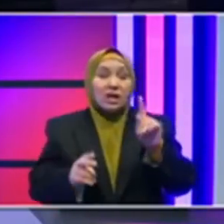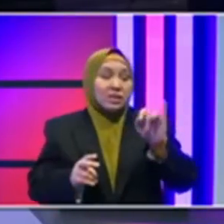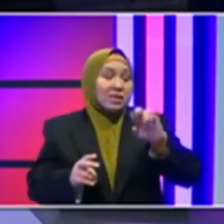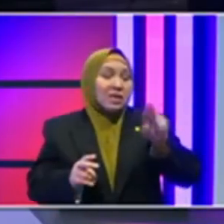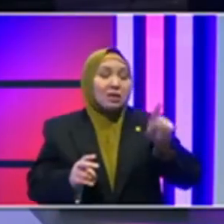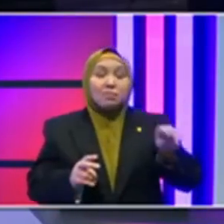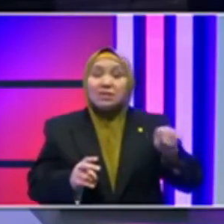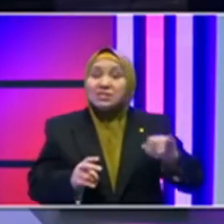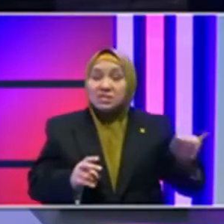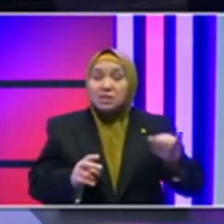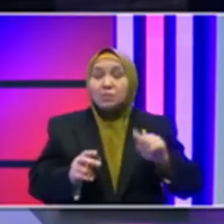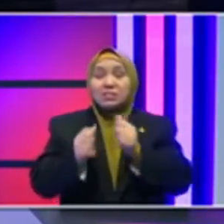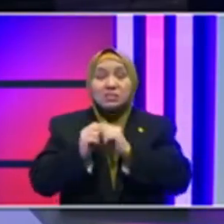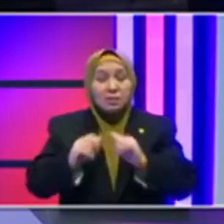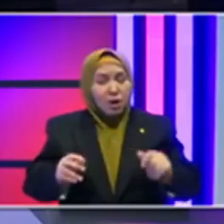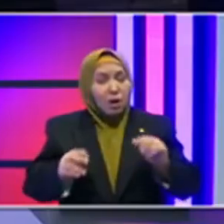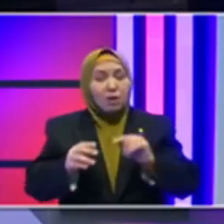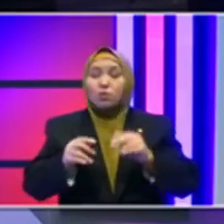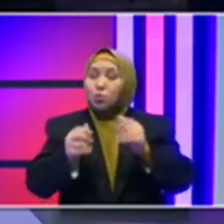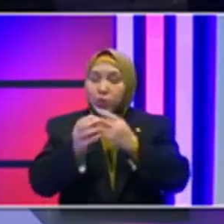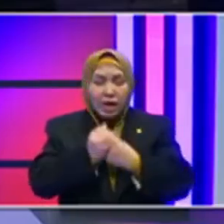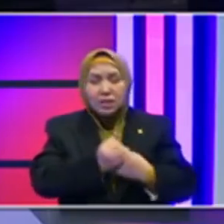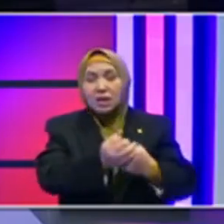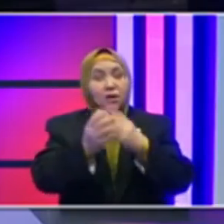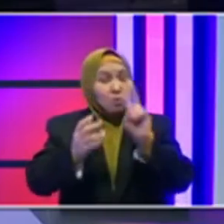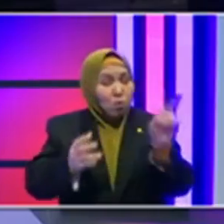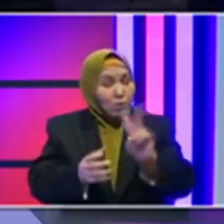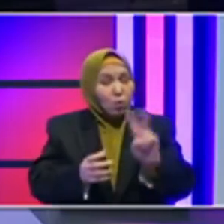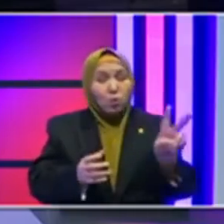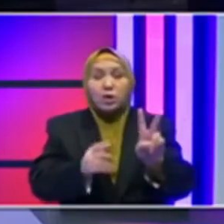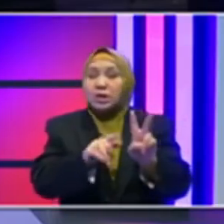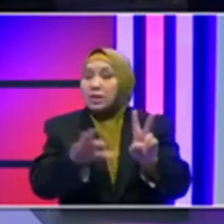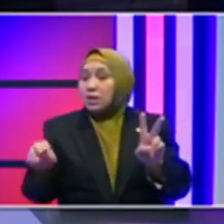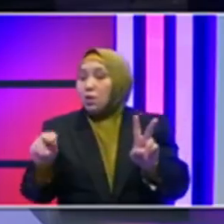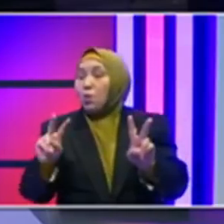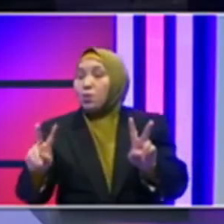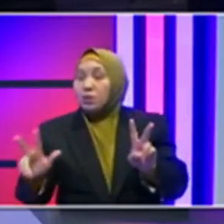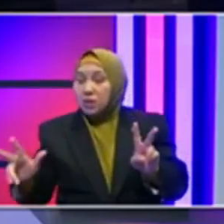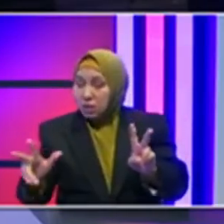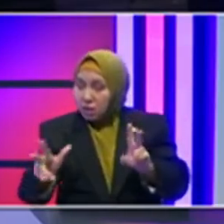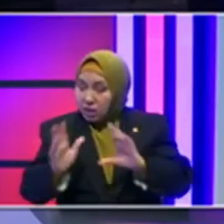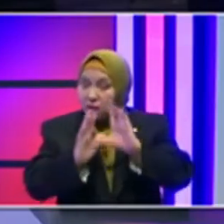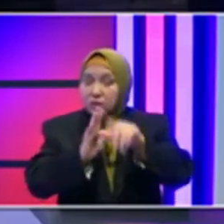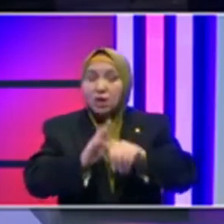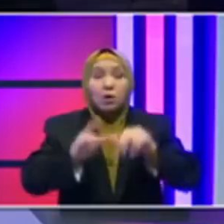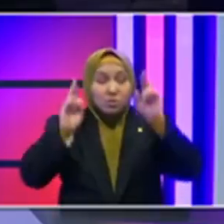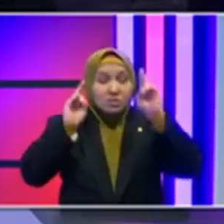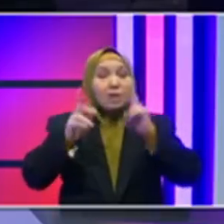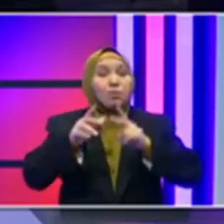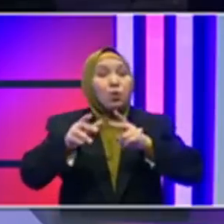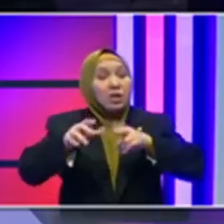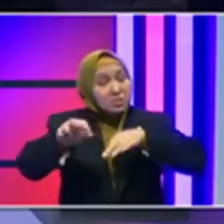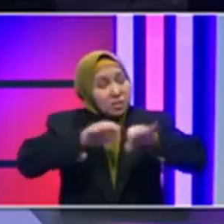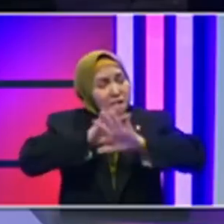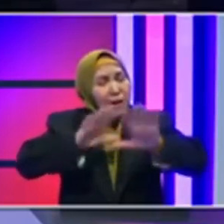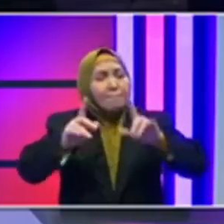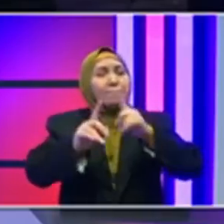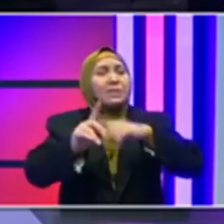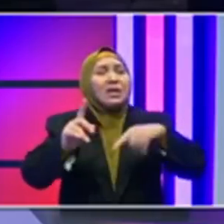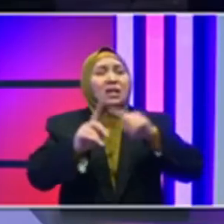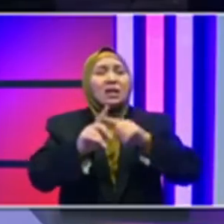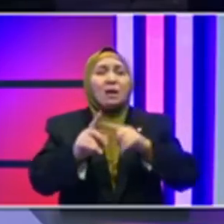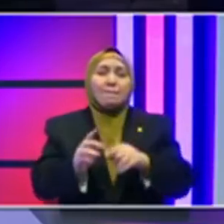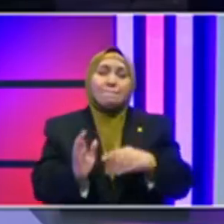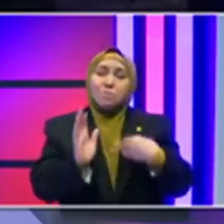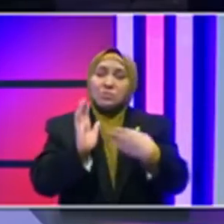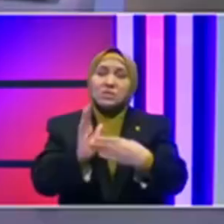baca ayat 22 dan 23 lah sekaligus untuk nanti Ustaz boleh cerahkan eee bila mukjizat ini akan di gunakan